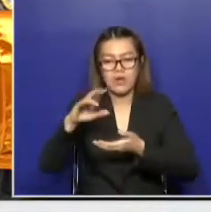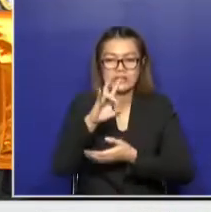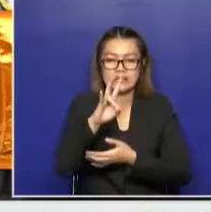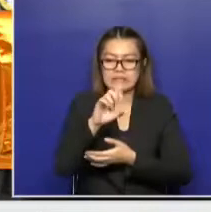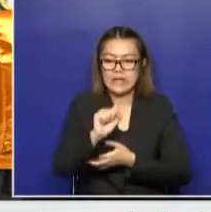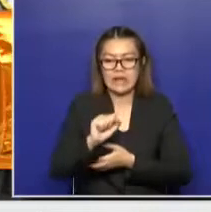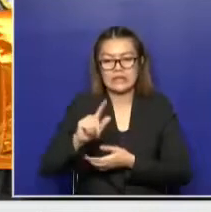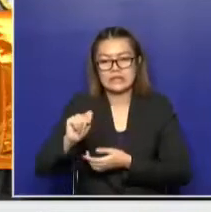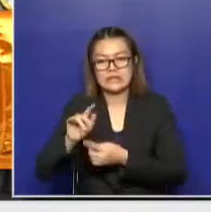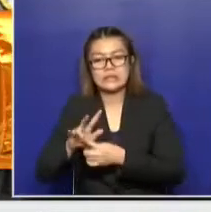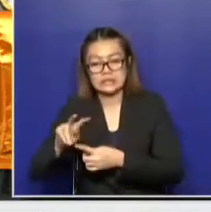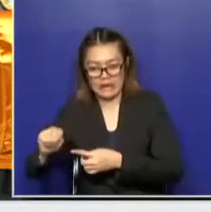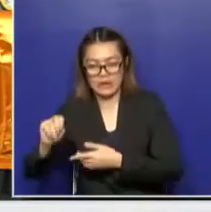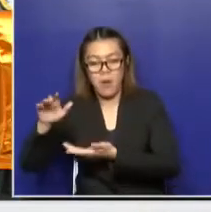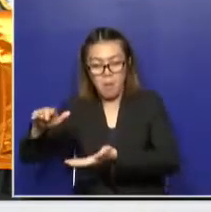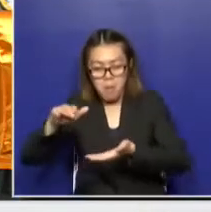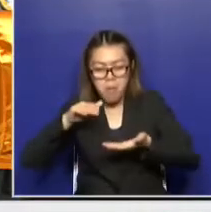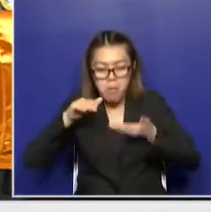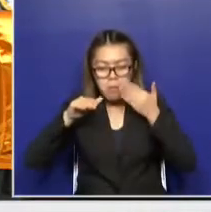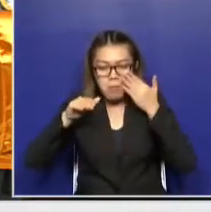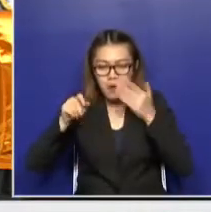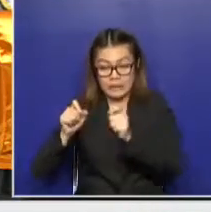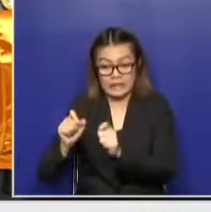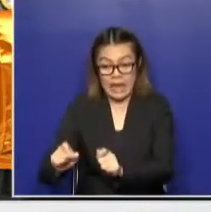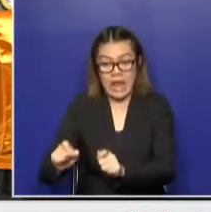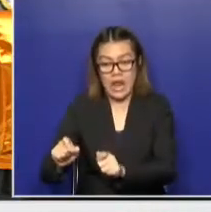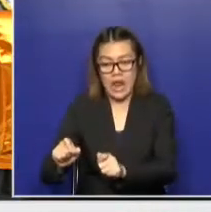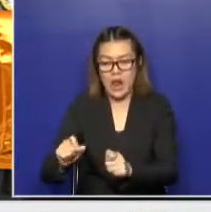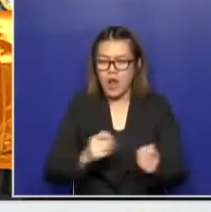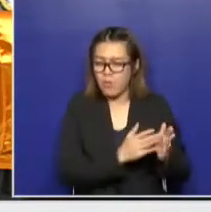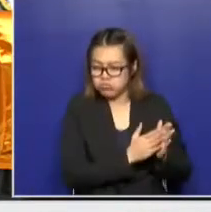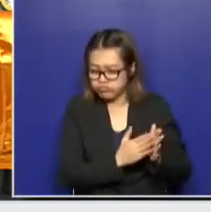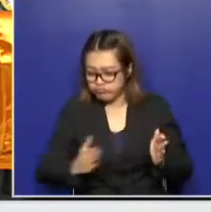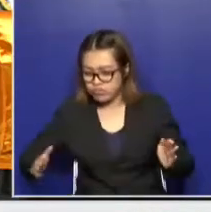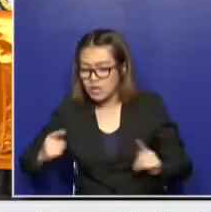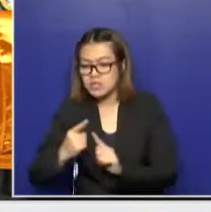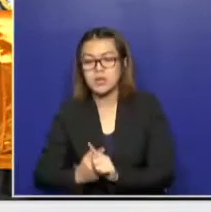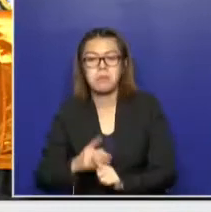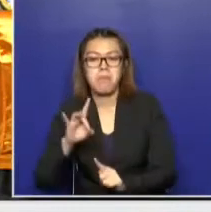ถึงวันนี้สัญญาในการนำเข้าเนี่ยมีผลจนถึงสิงหาปีนี้ฮะ